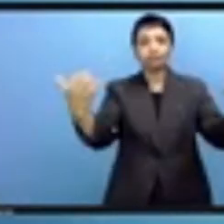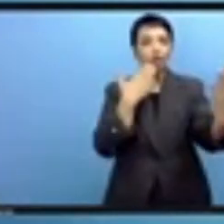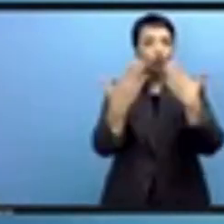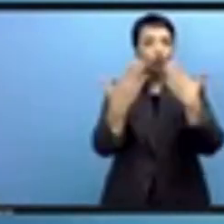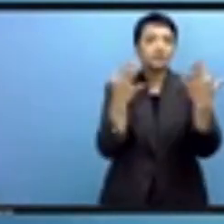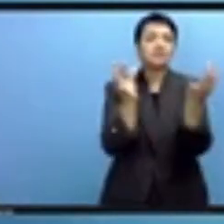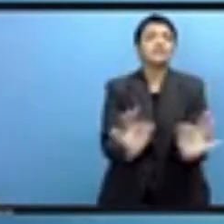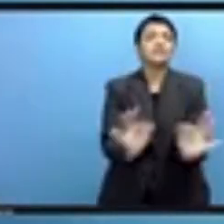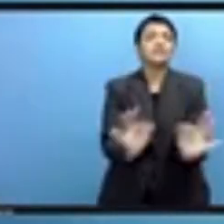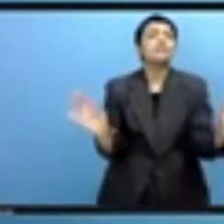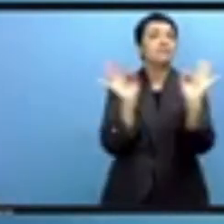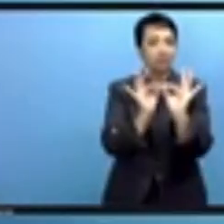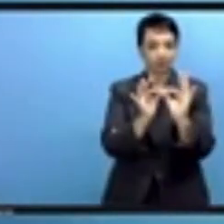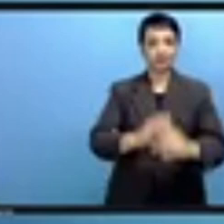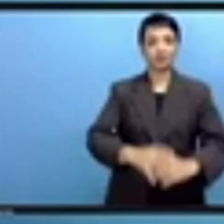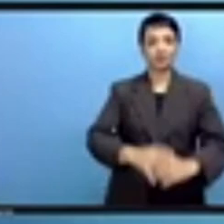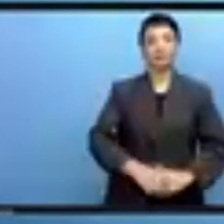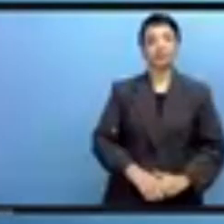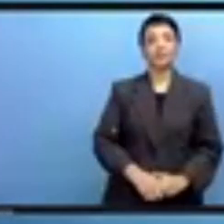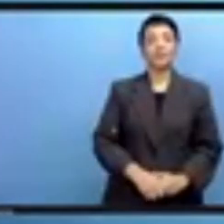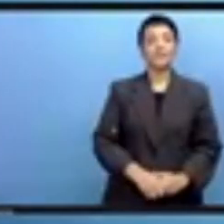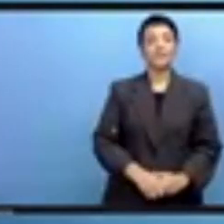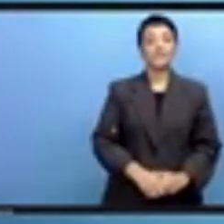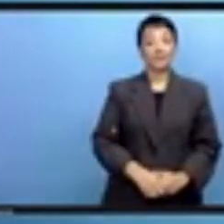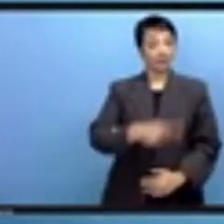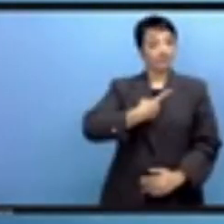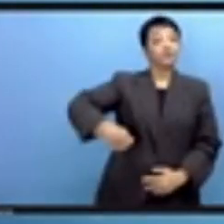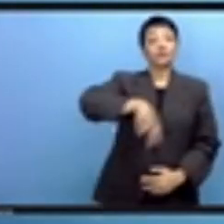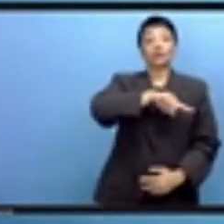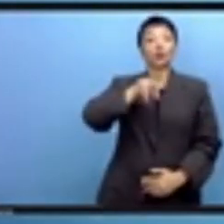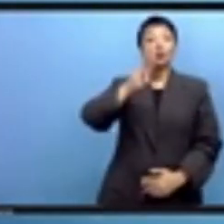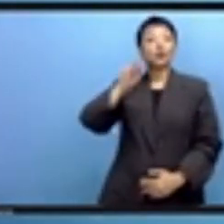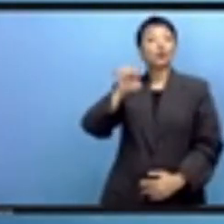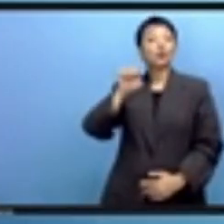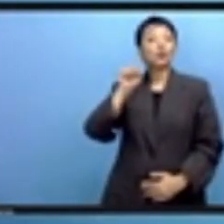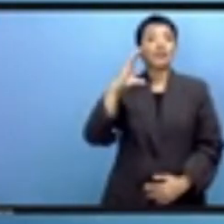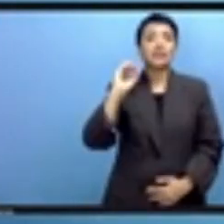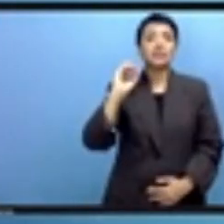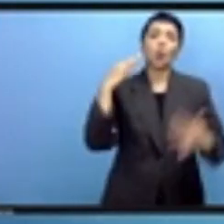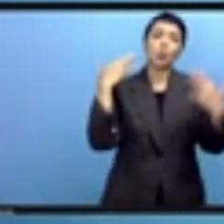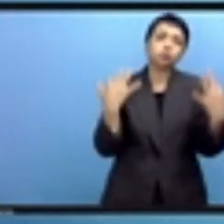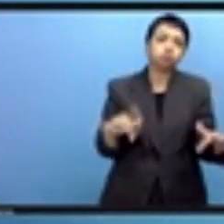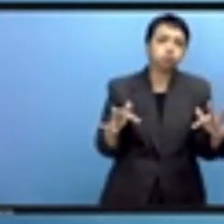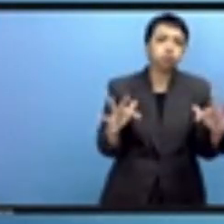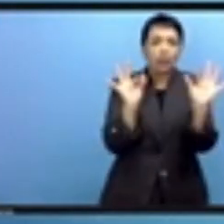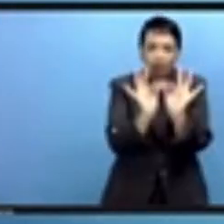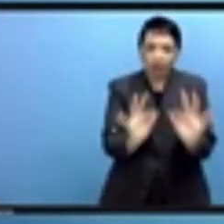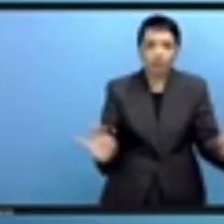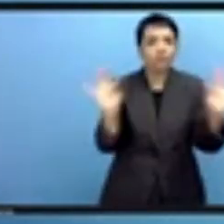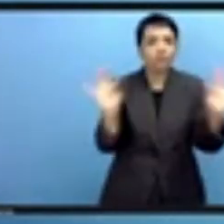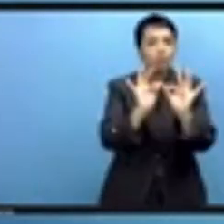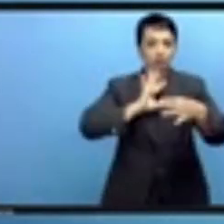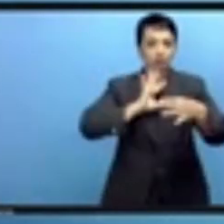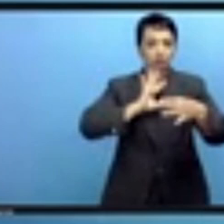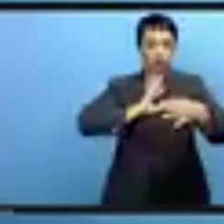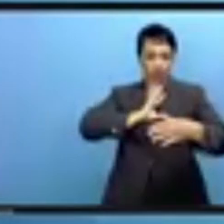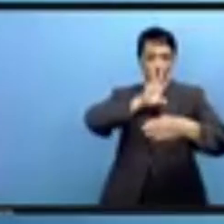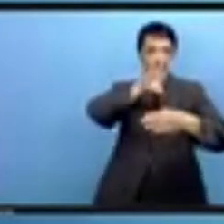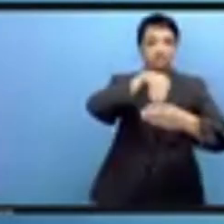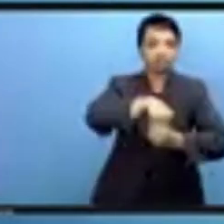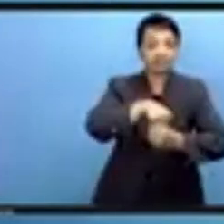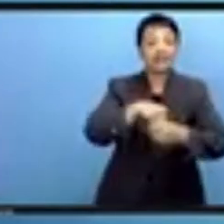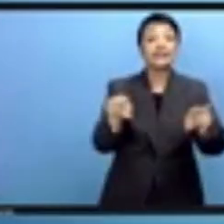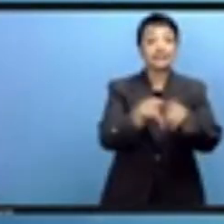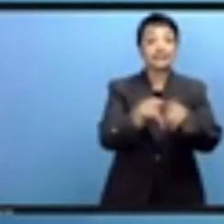当时是这个联合国的这个教科文组织的总干事呢，是也